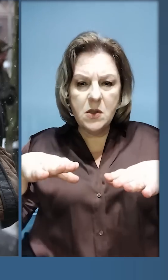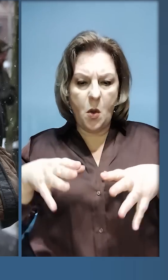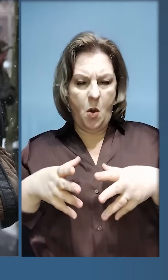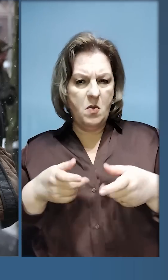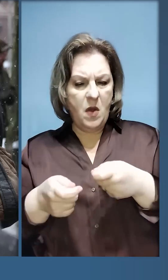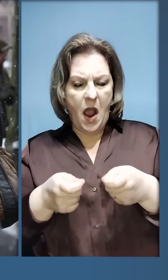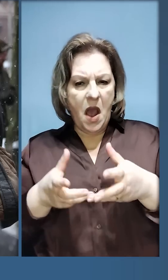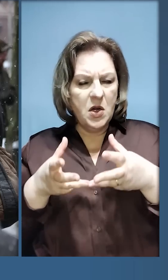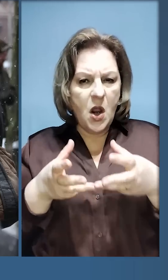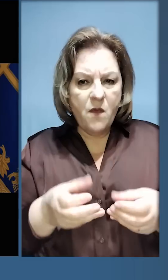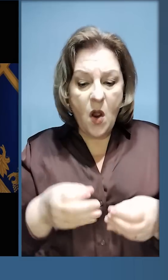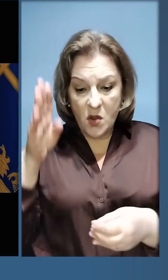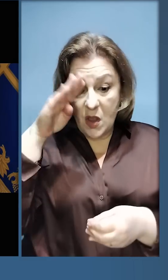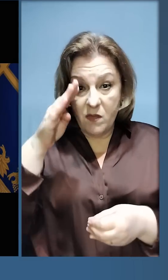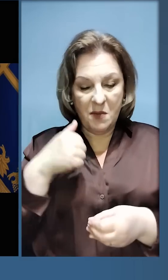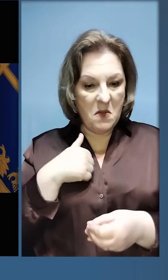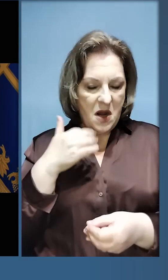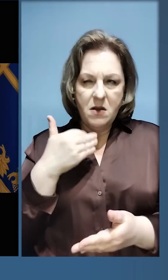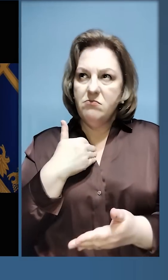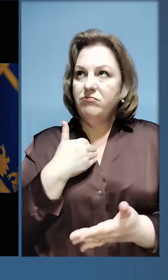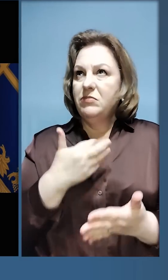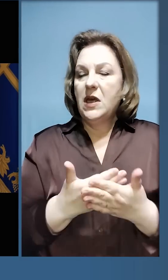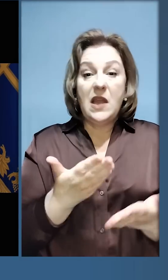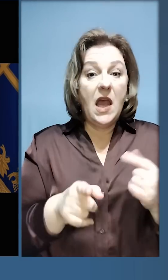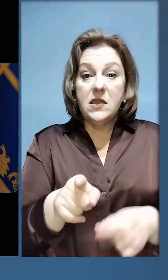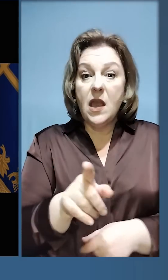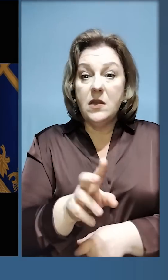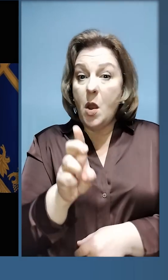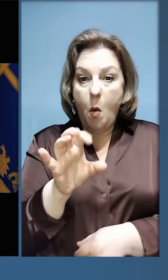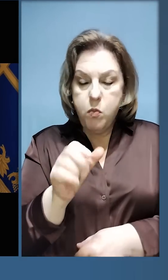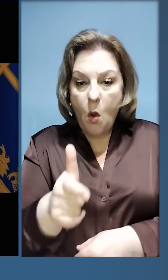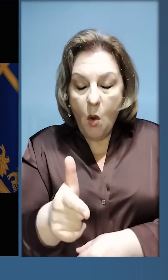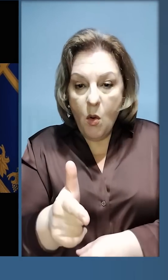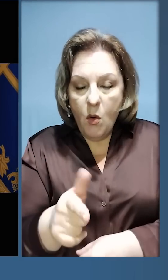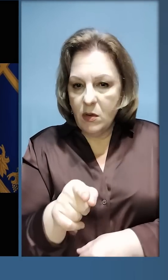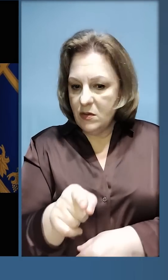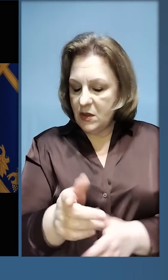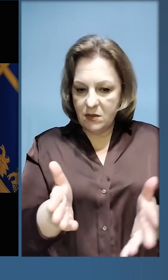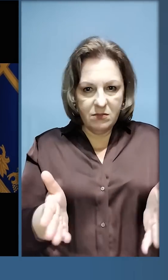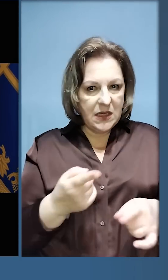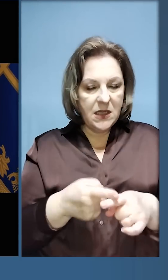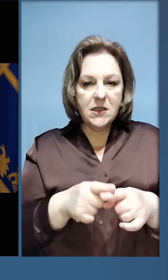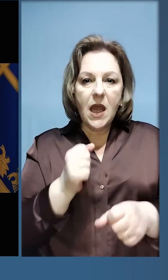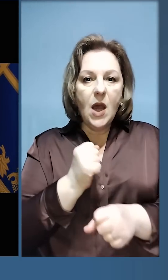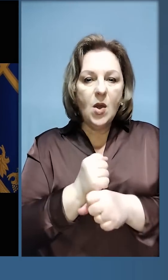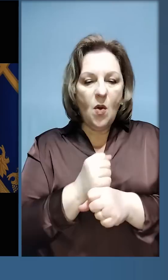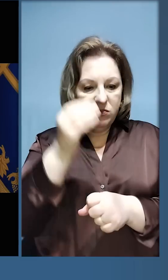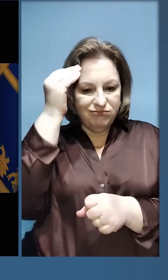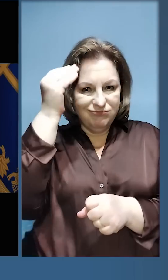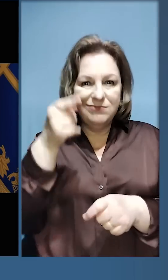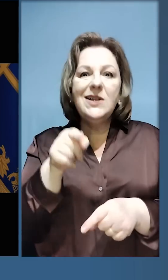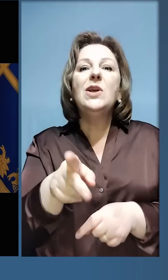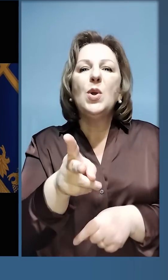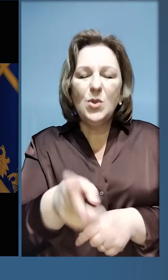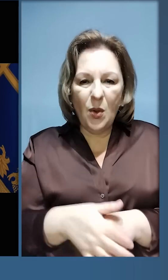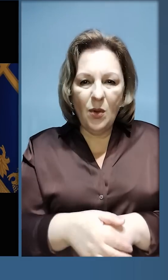керувати водою. Мені здається, що якщо ти не Бог, то ти тоді це робиш,